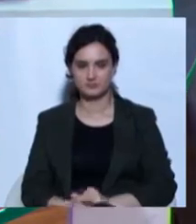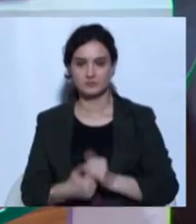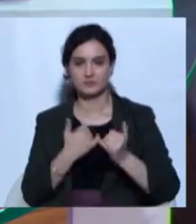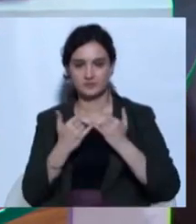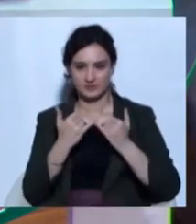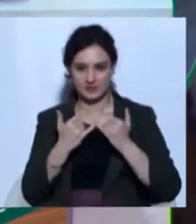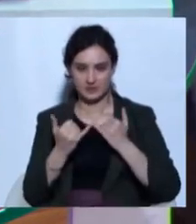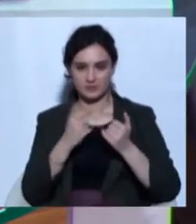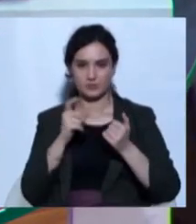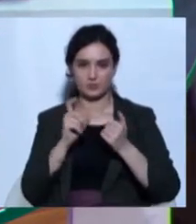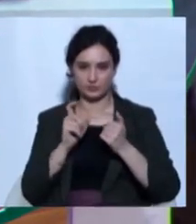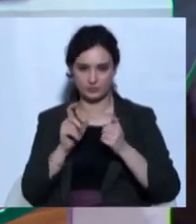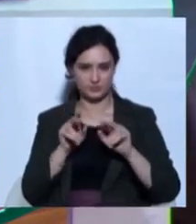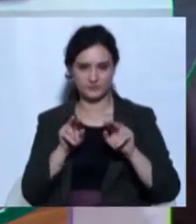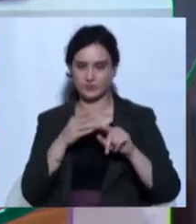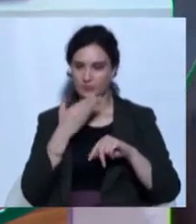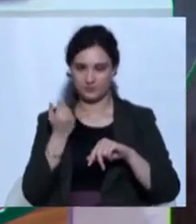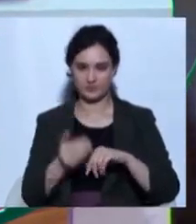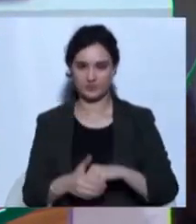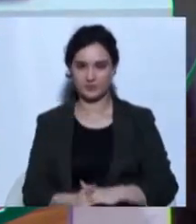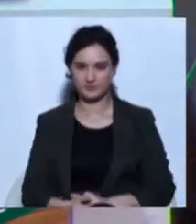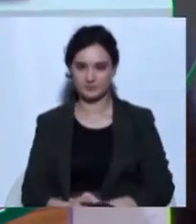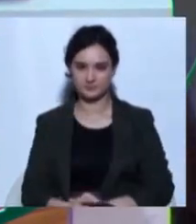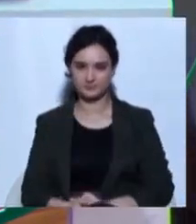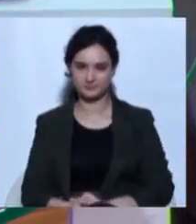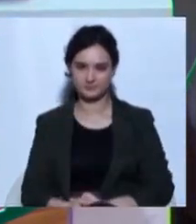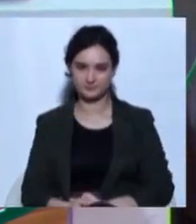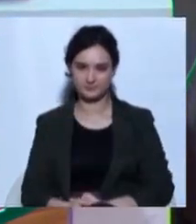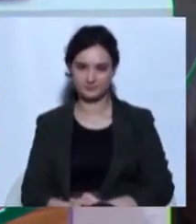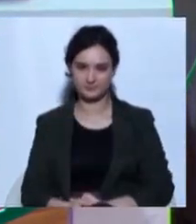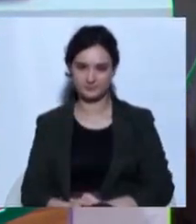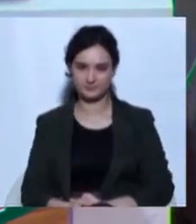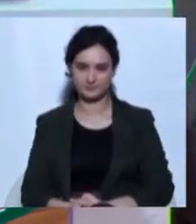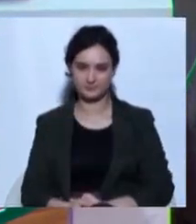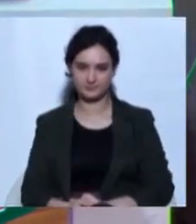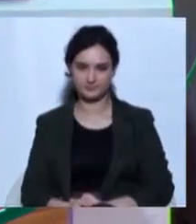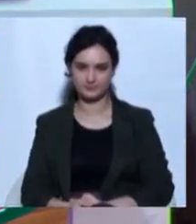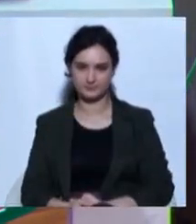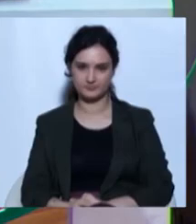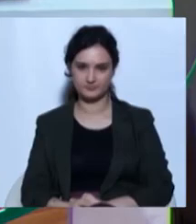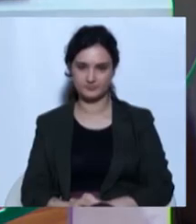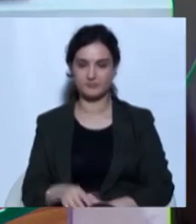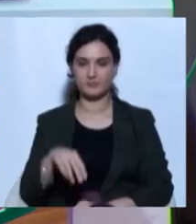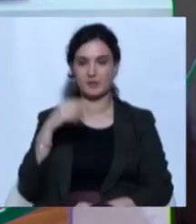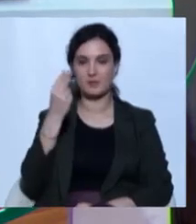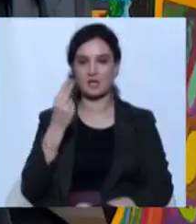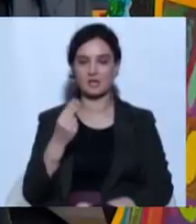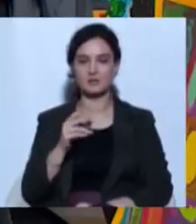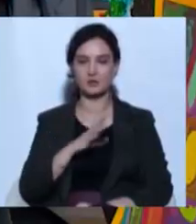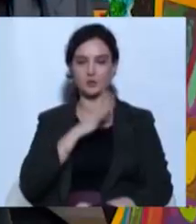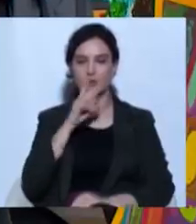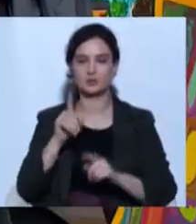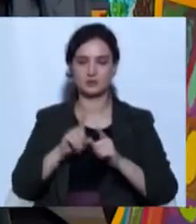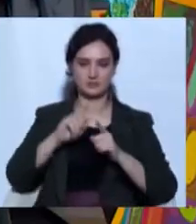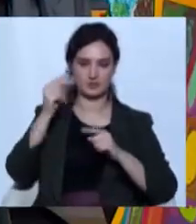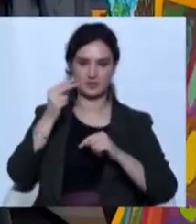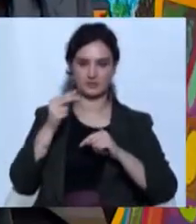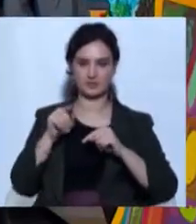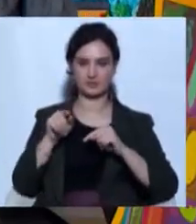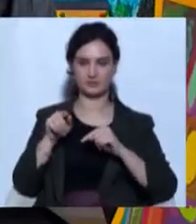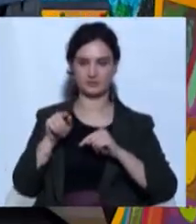ყვითლად, ლურჯად, არა აქვს მნიშვნელობა. ეს არის ესეთი მხატვარი, უფრო სწორად იყო ესეთი